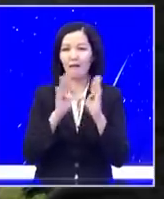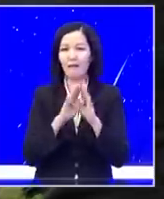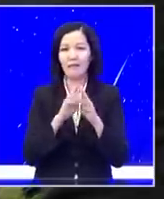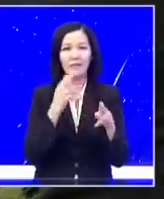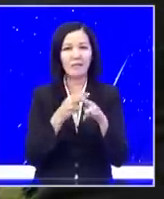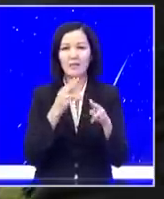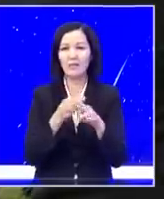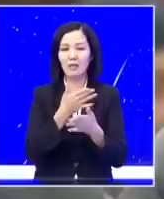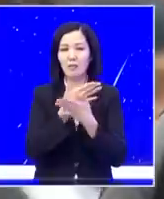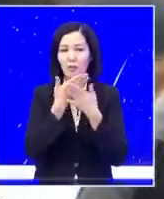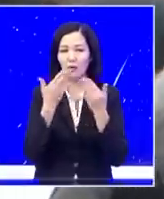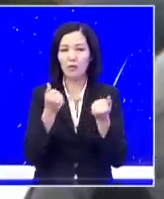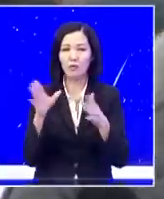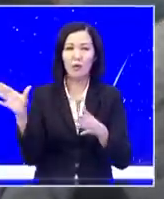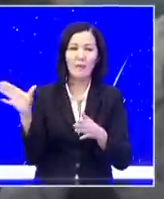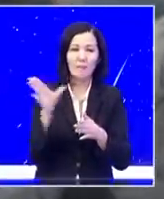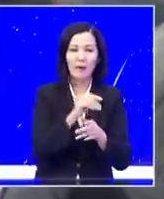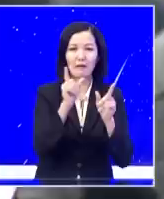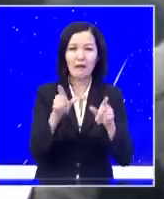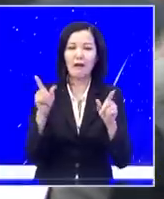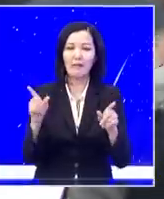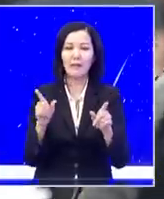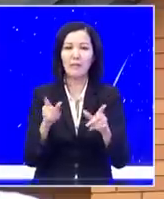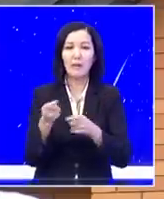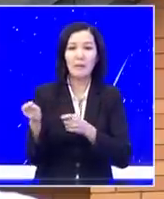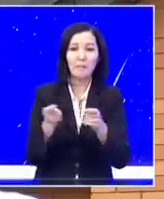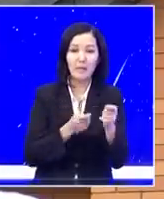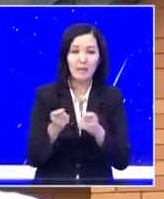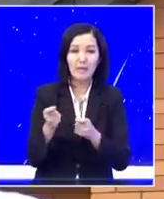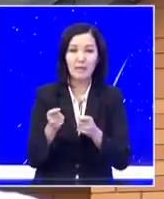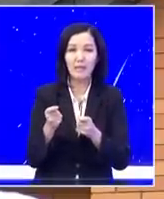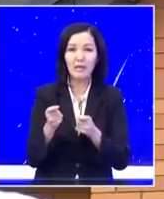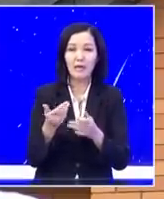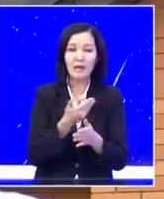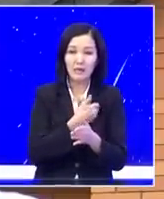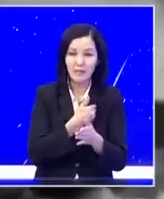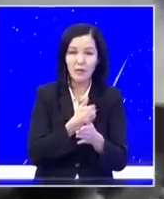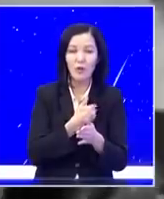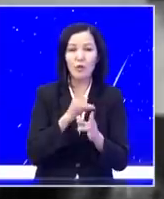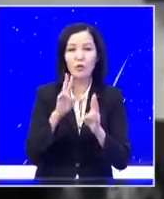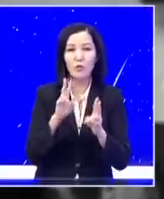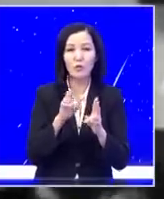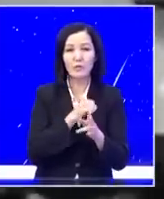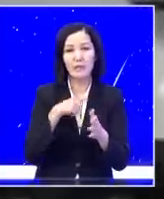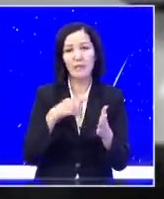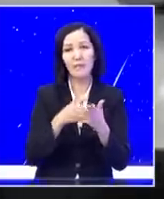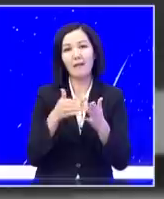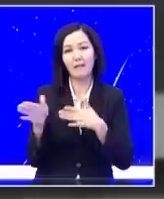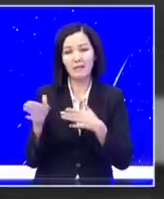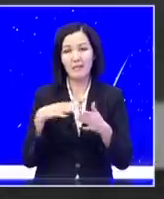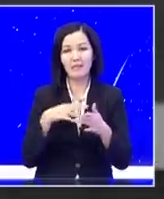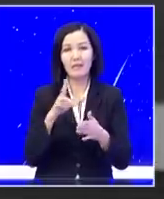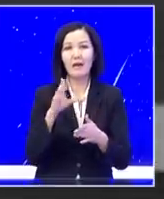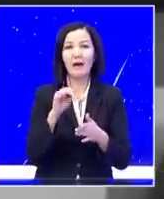әрі тілекшісі еді ол. Биіктеп билікке жақындаған еді. Бас тартты. Халықтың қамын күйттеді. Айтуға оңай